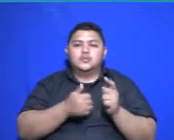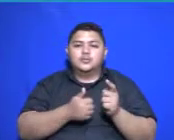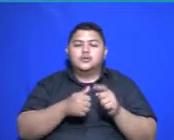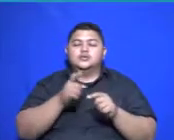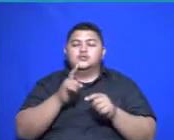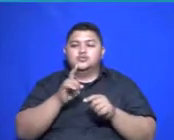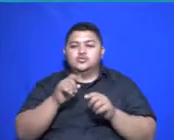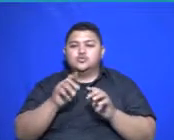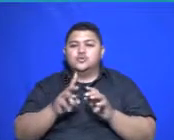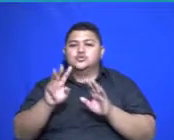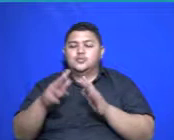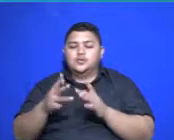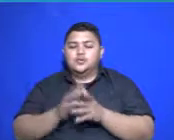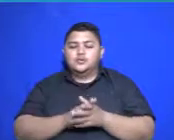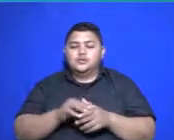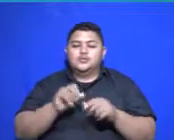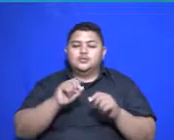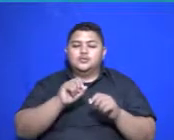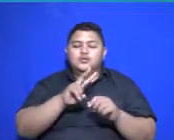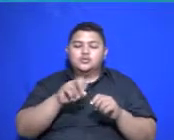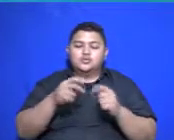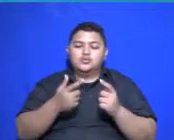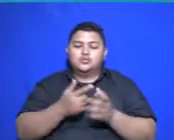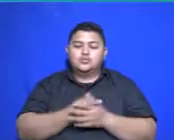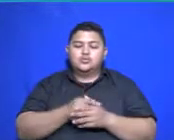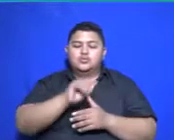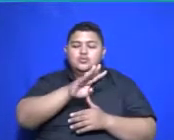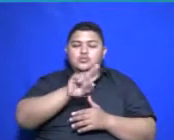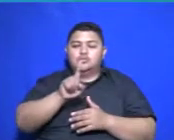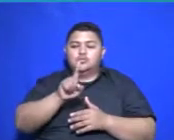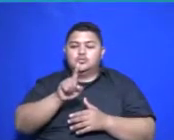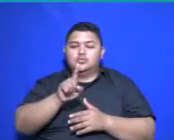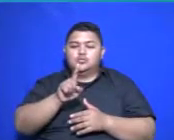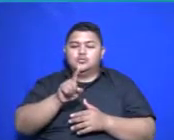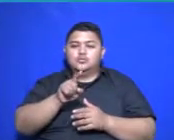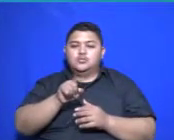16.319, tahun 2017 sekarang sudah mencapai